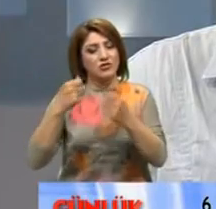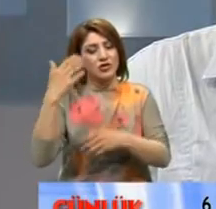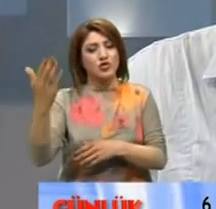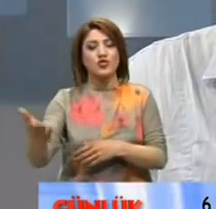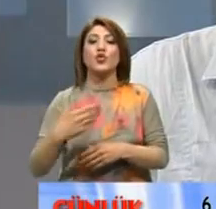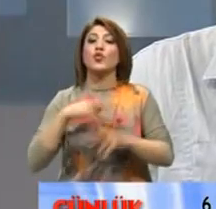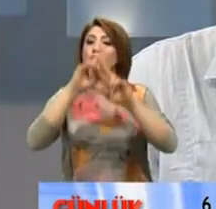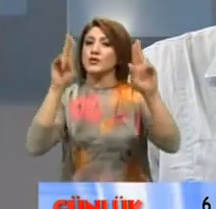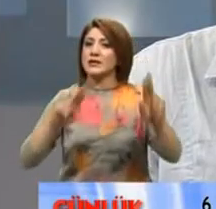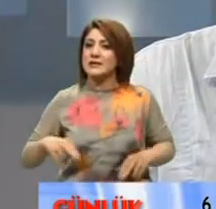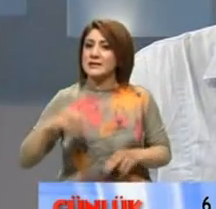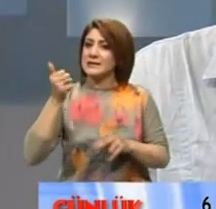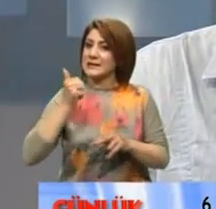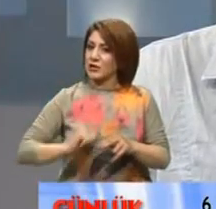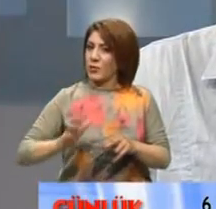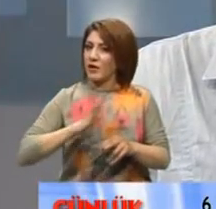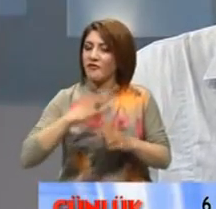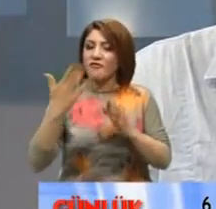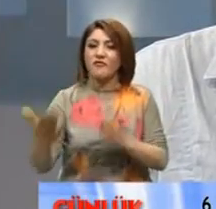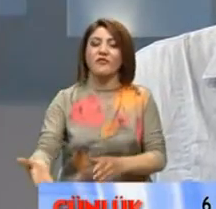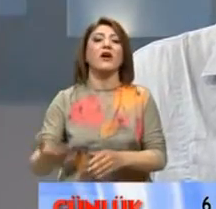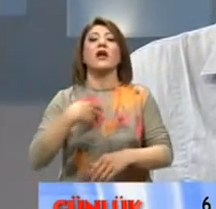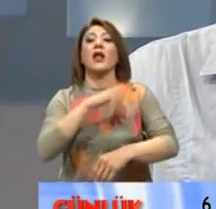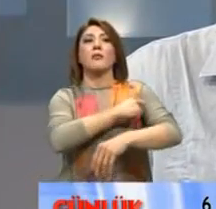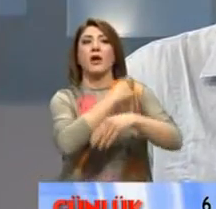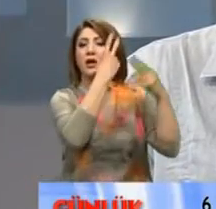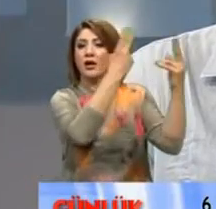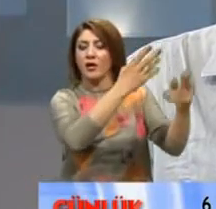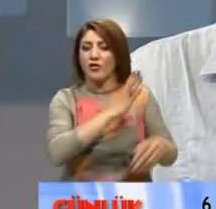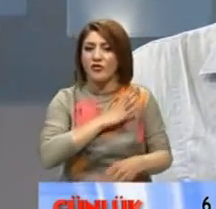var. Barbara Höhle. Potsdam Üniversitesi'nden, Almanya'dan.